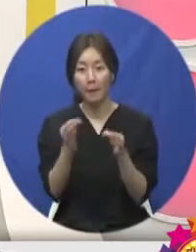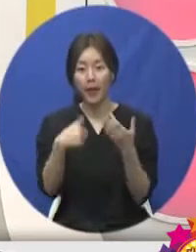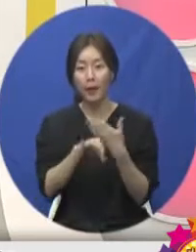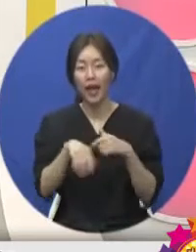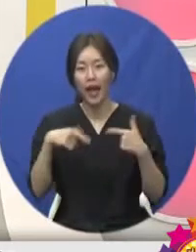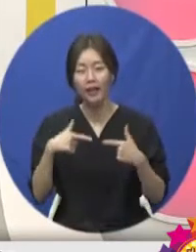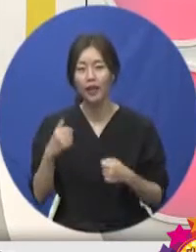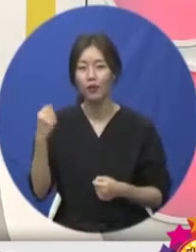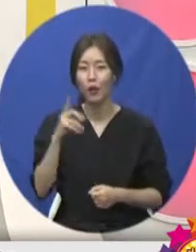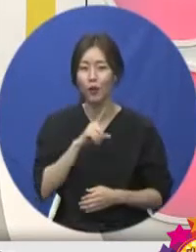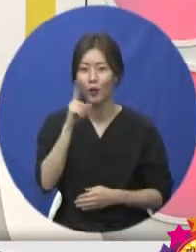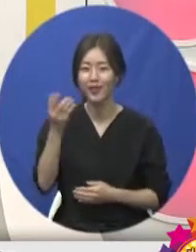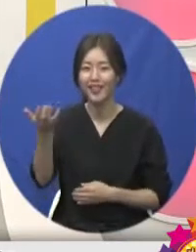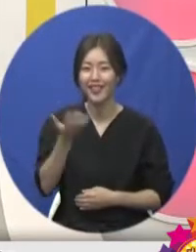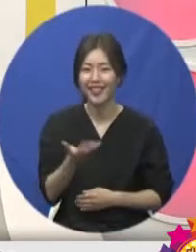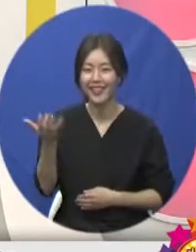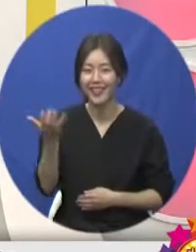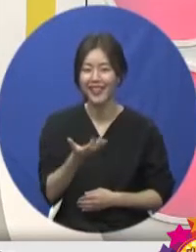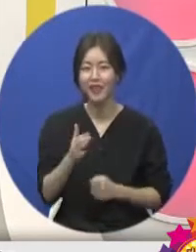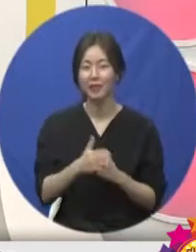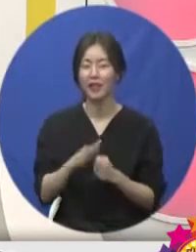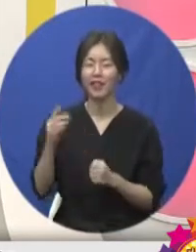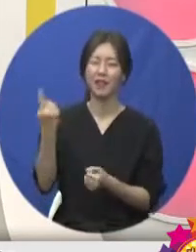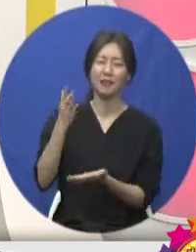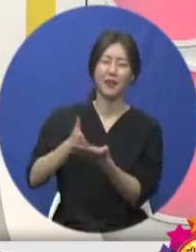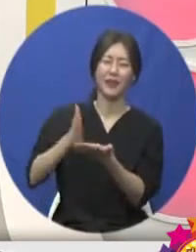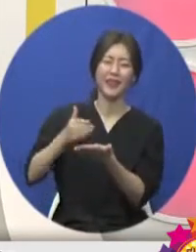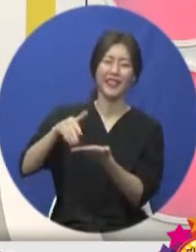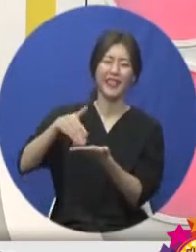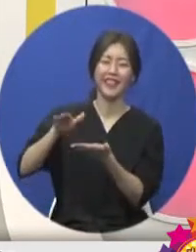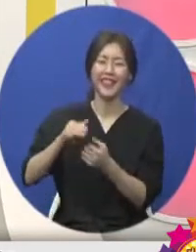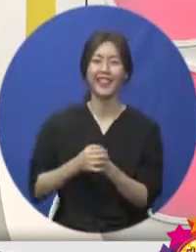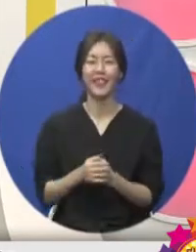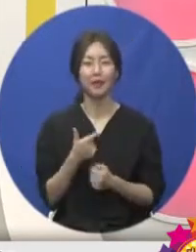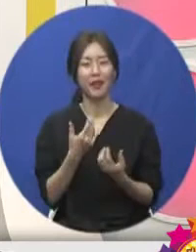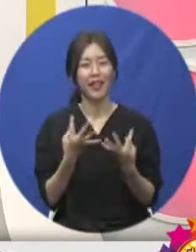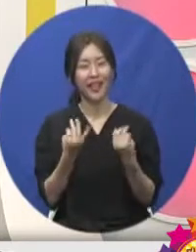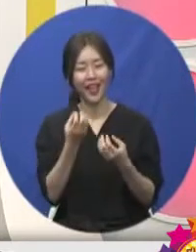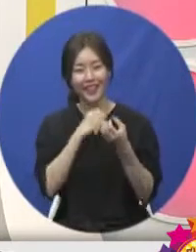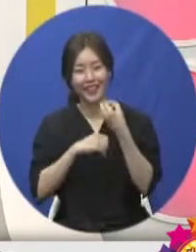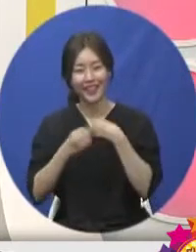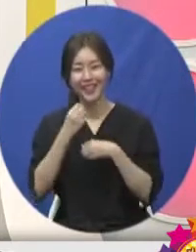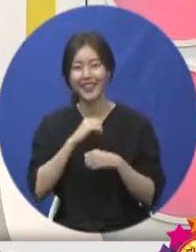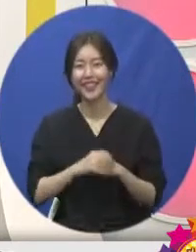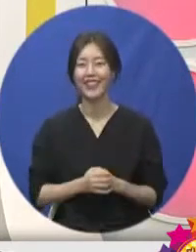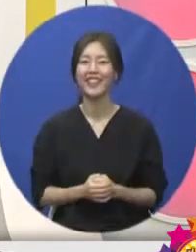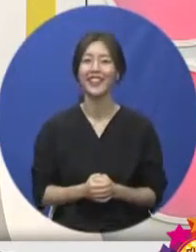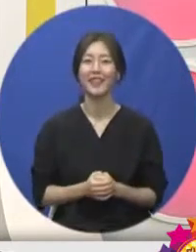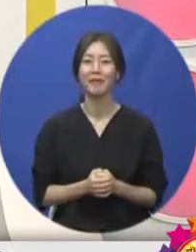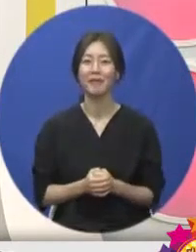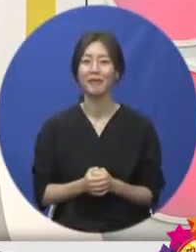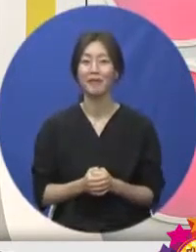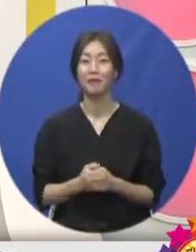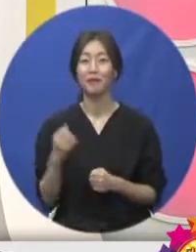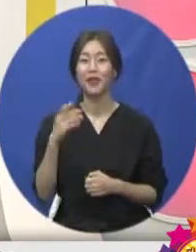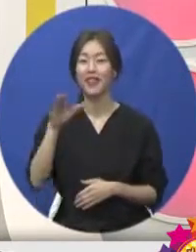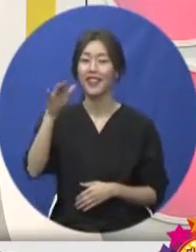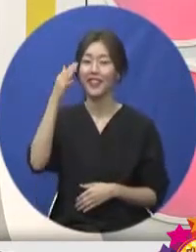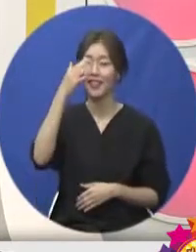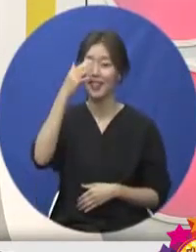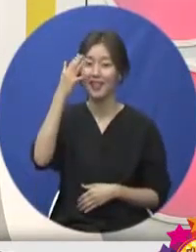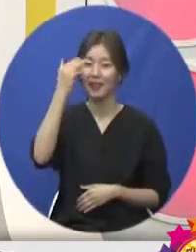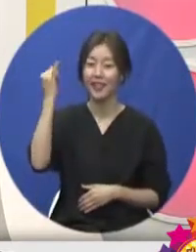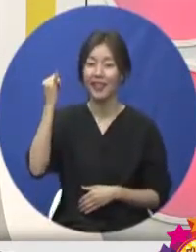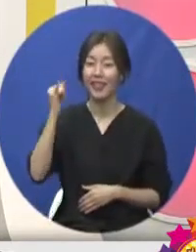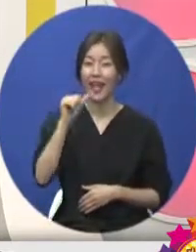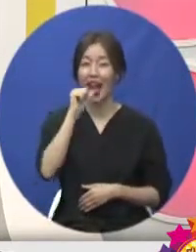사람씩 먹어. 그래서 꼴보기 싫다고 하지 말아 그러더라고. 너무 많이 먹는다고 열무김치를. 그리고 그 아주머니 저 우리